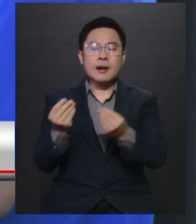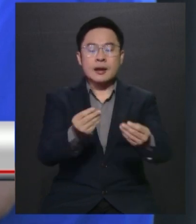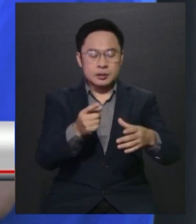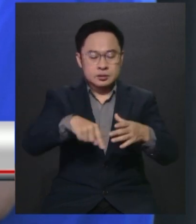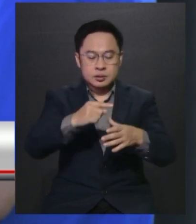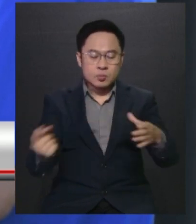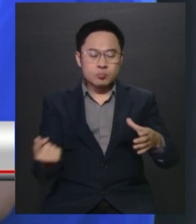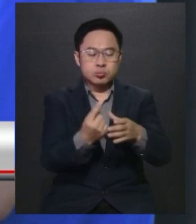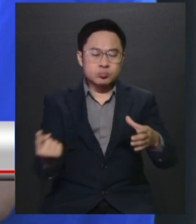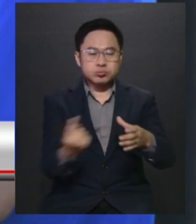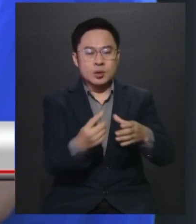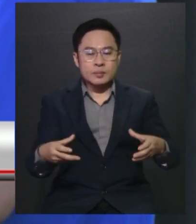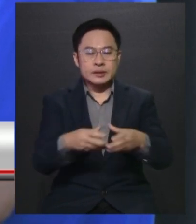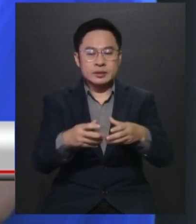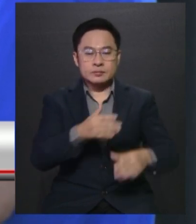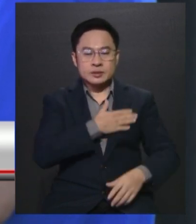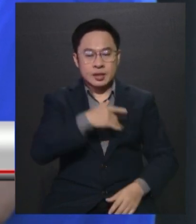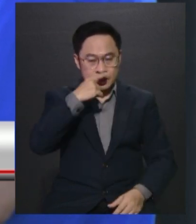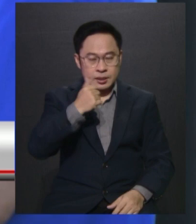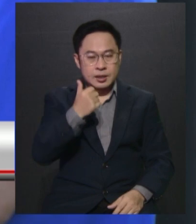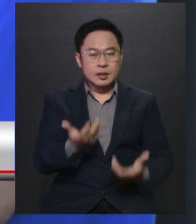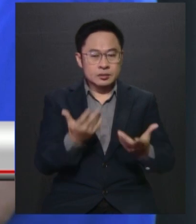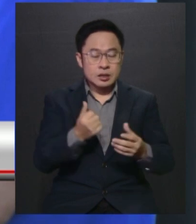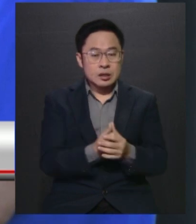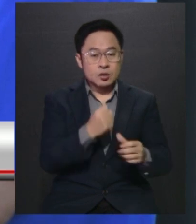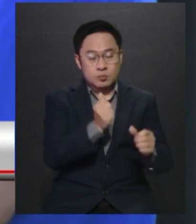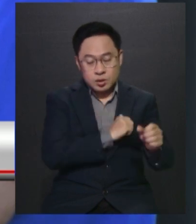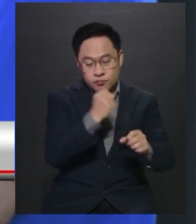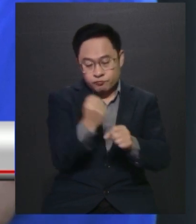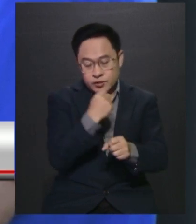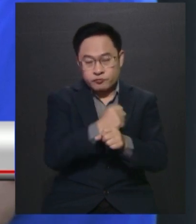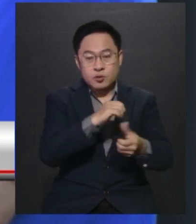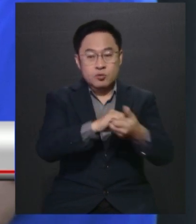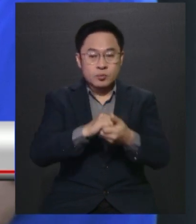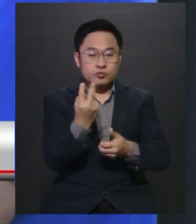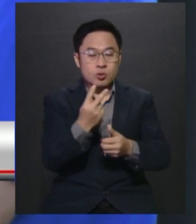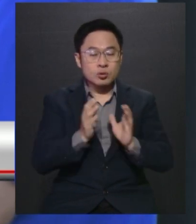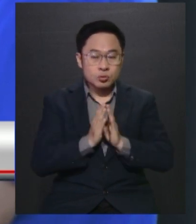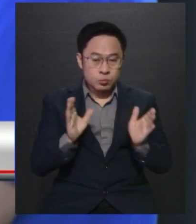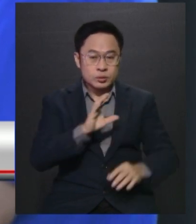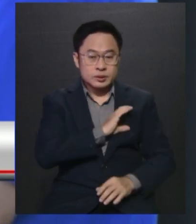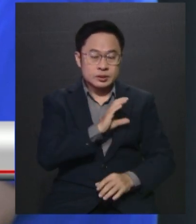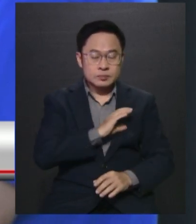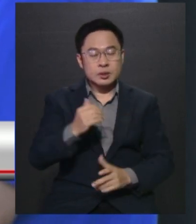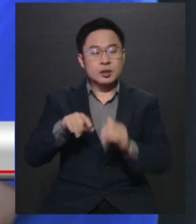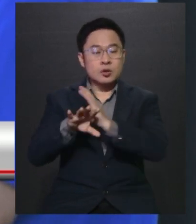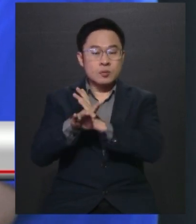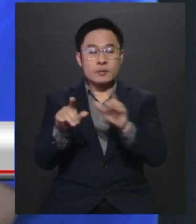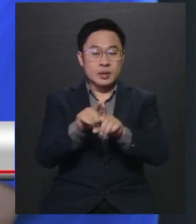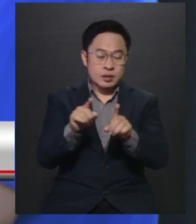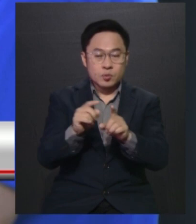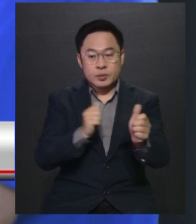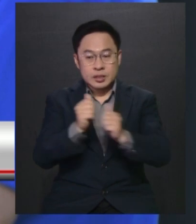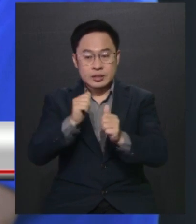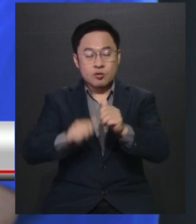การฝึกซ้อมร่วมกันแล้วก็มีแมตช์แข่งขันถึง2เกมด้วยกันซึ่งก็ถือว่าเป็นช่วงเวลาที่สำคัญมากกับการเตรียมตัวก่อนลุย